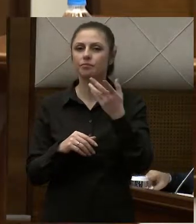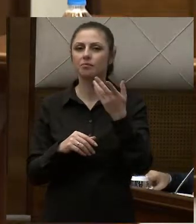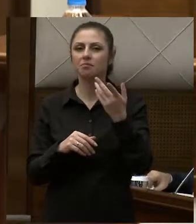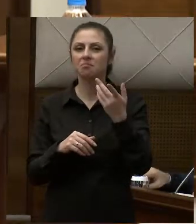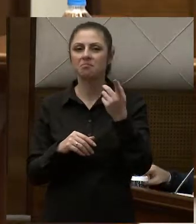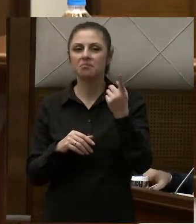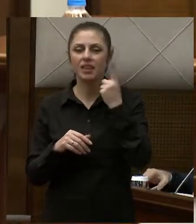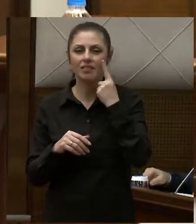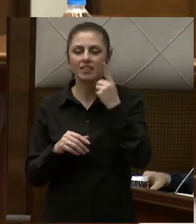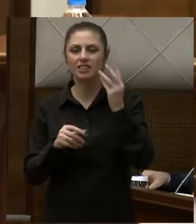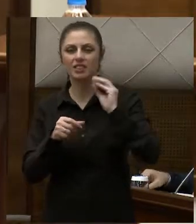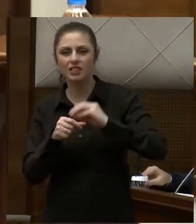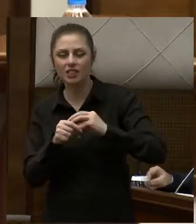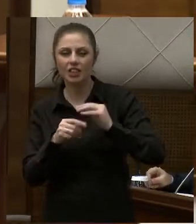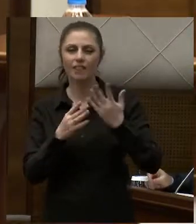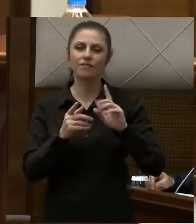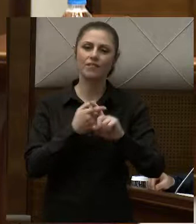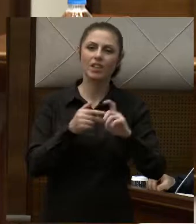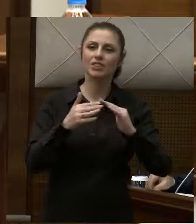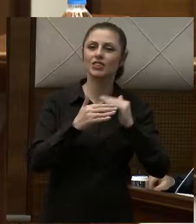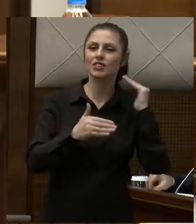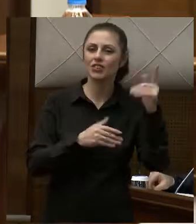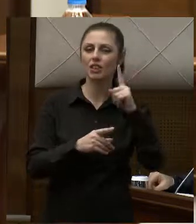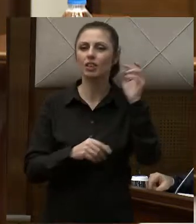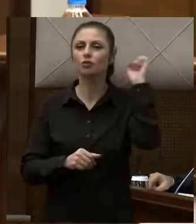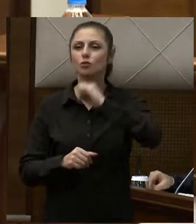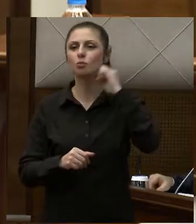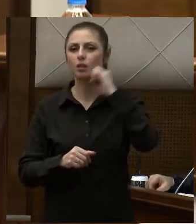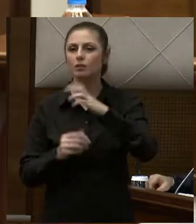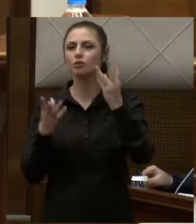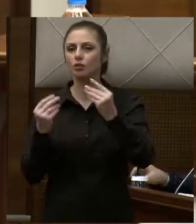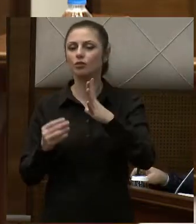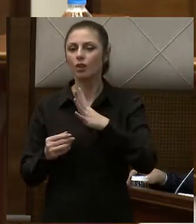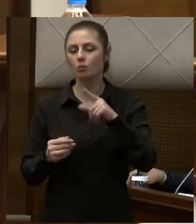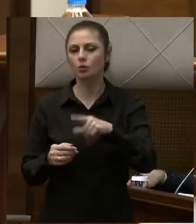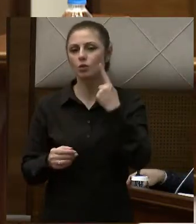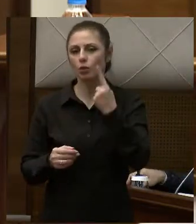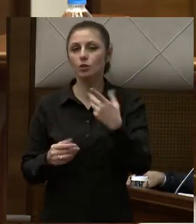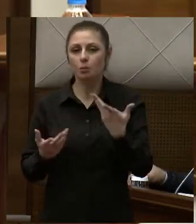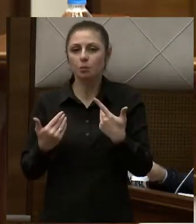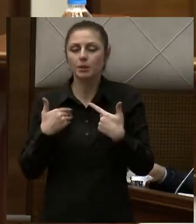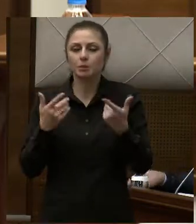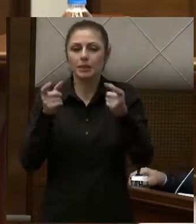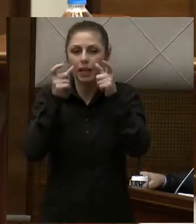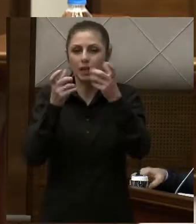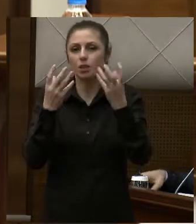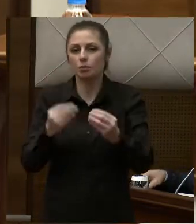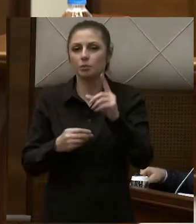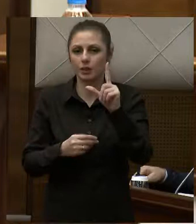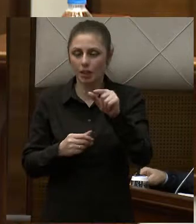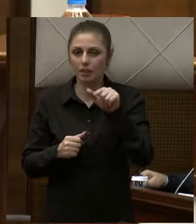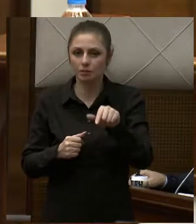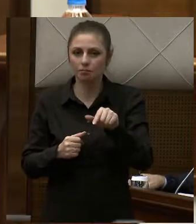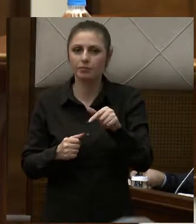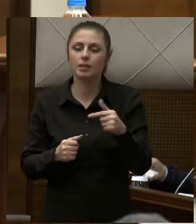odaklar tarafından hakikaten hırpalanmak isteniyor. Bu açık net. Ama bizim dikkatli olmamız lazım. En azından bizim